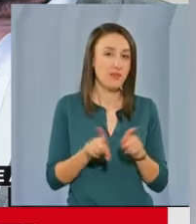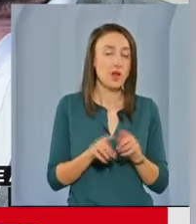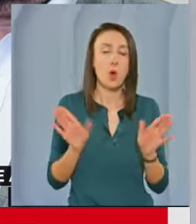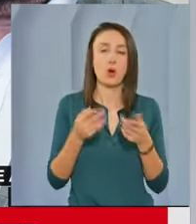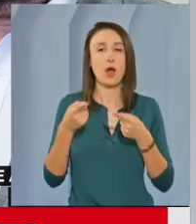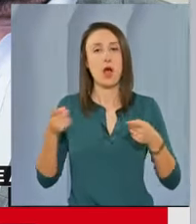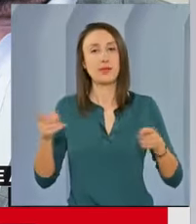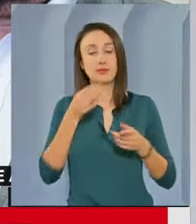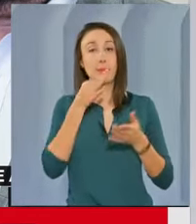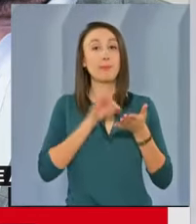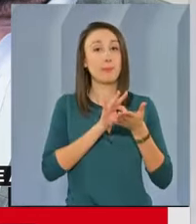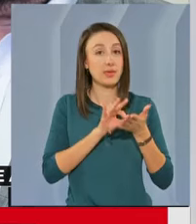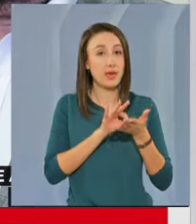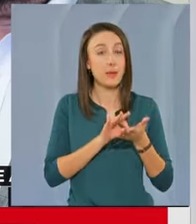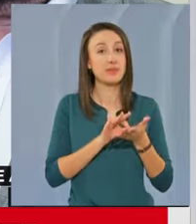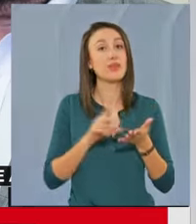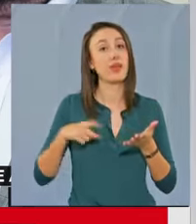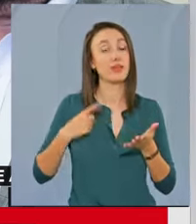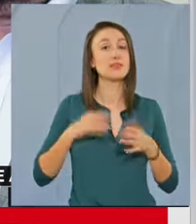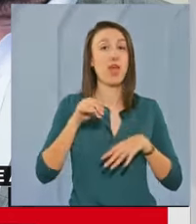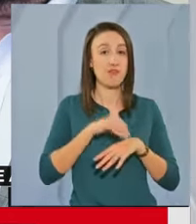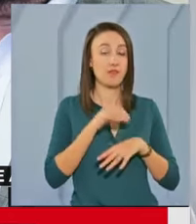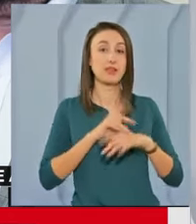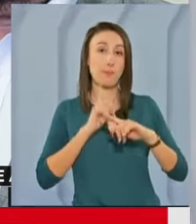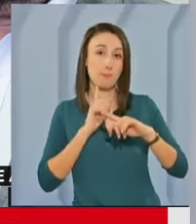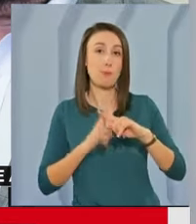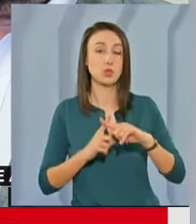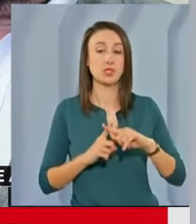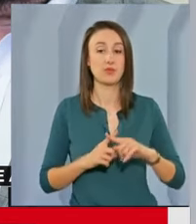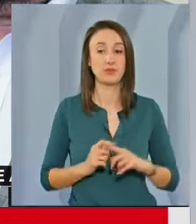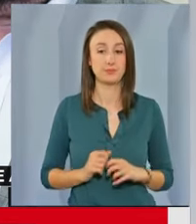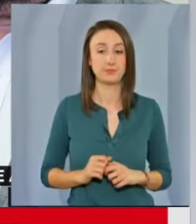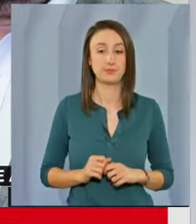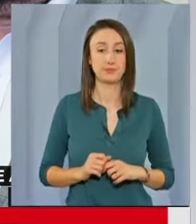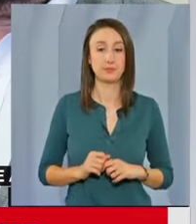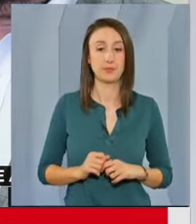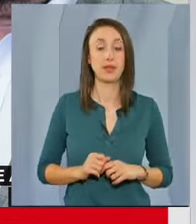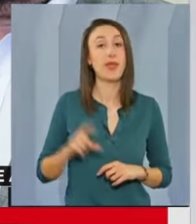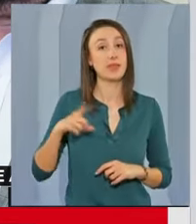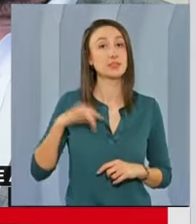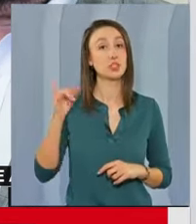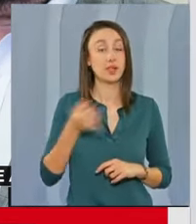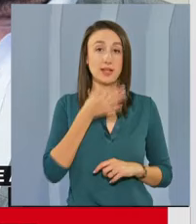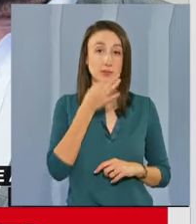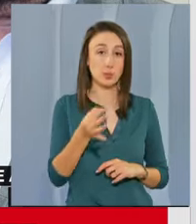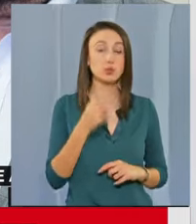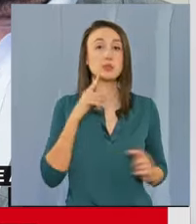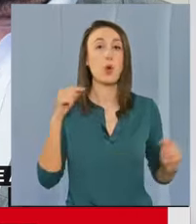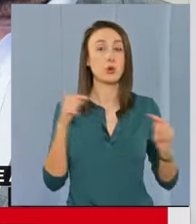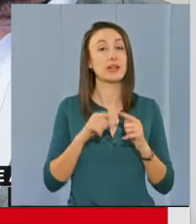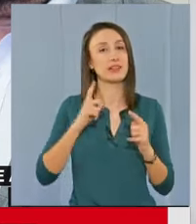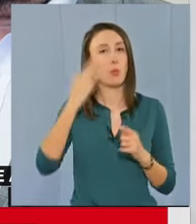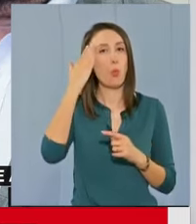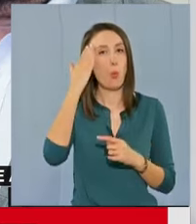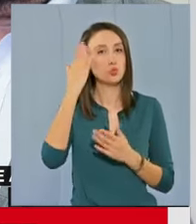cazul oricărui alt medicament, există, pe lângă efectele care uneori sunt într-adevăr pozitive, există și reacții adverse care trebuie